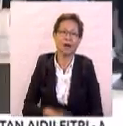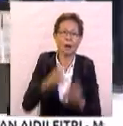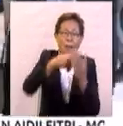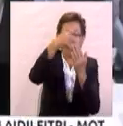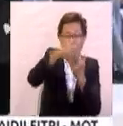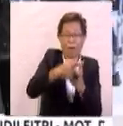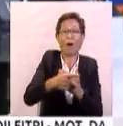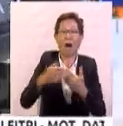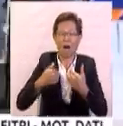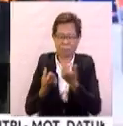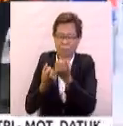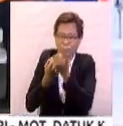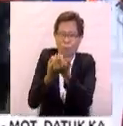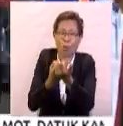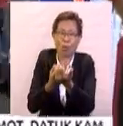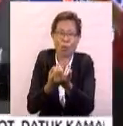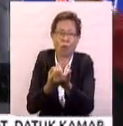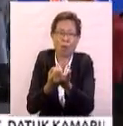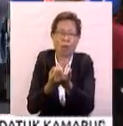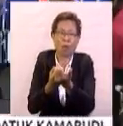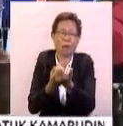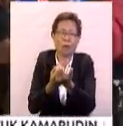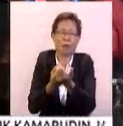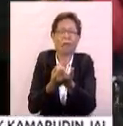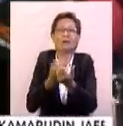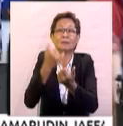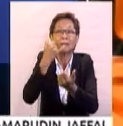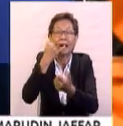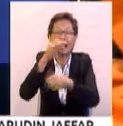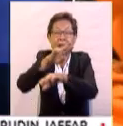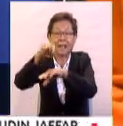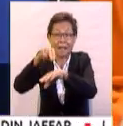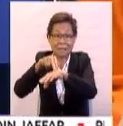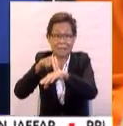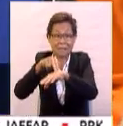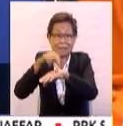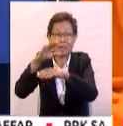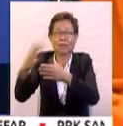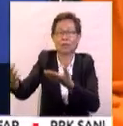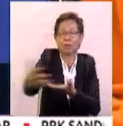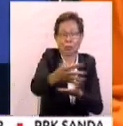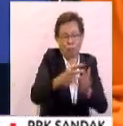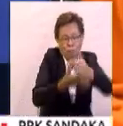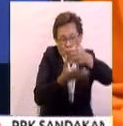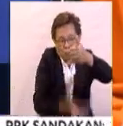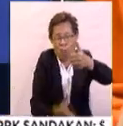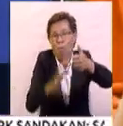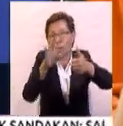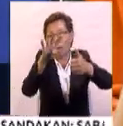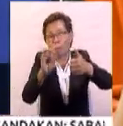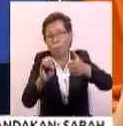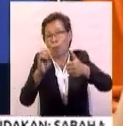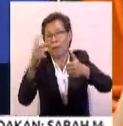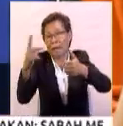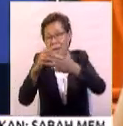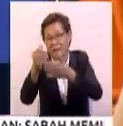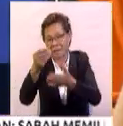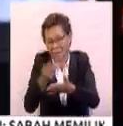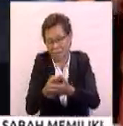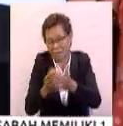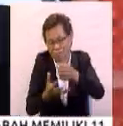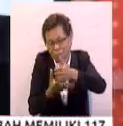Program yang turut ditaja oleh Sakan Nilai dan Telekom Nasional Berhad mengumpulkan jumlah sumbangan sebanyak RM40,000.